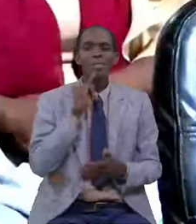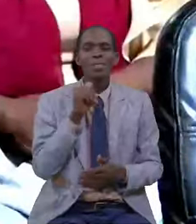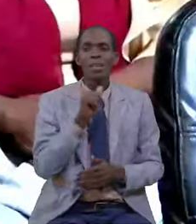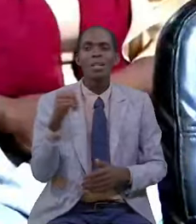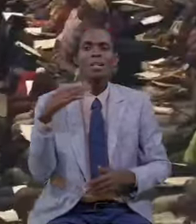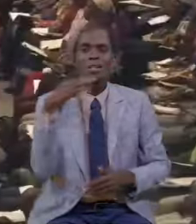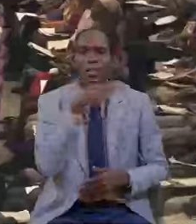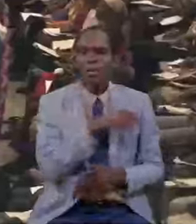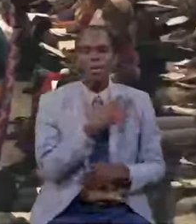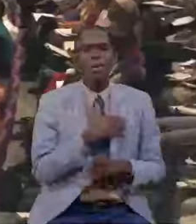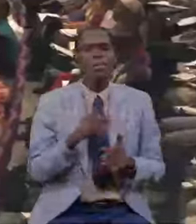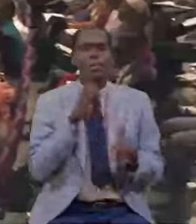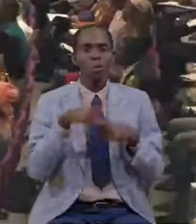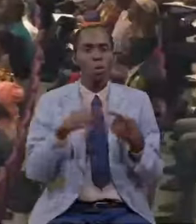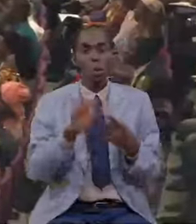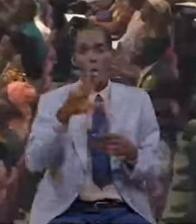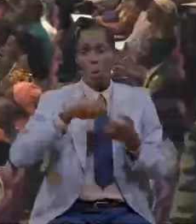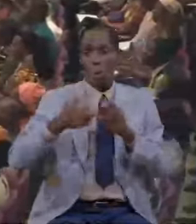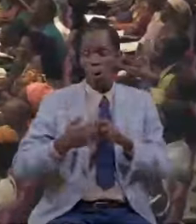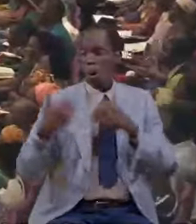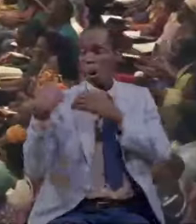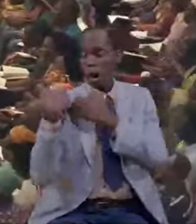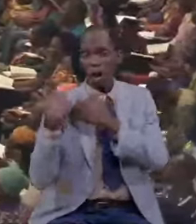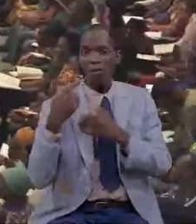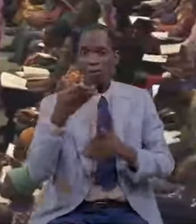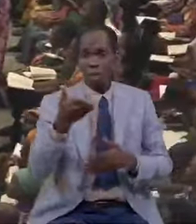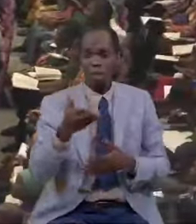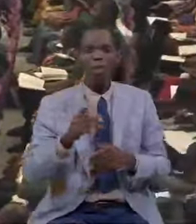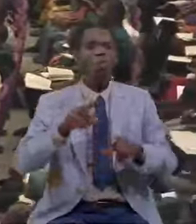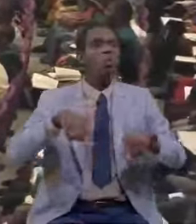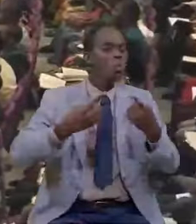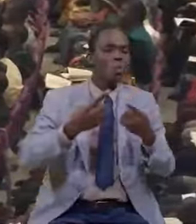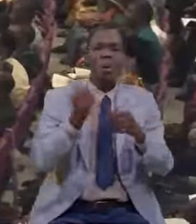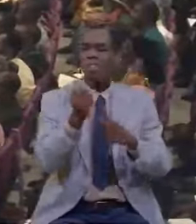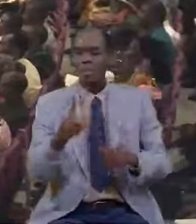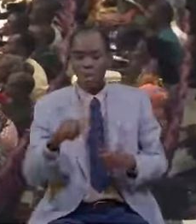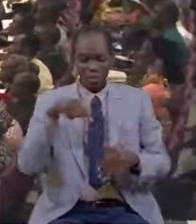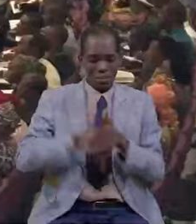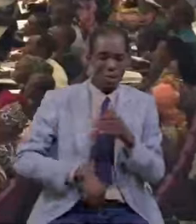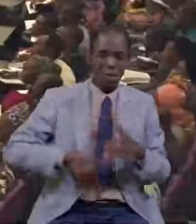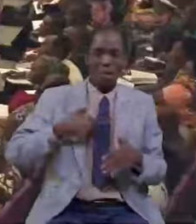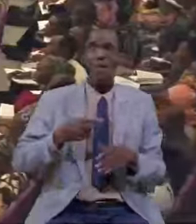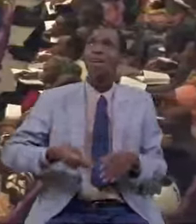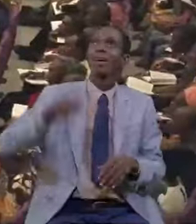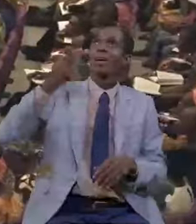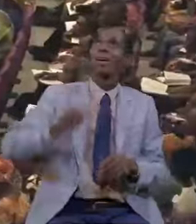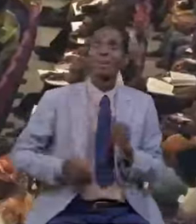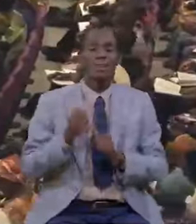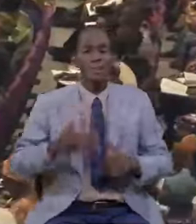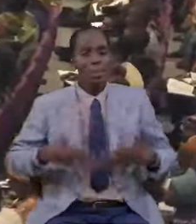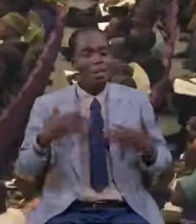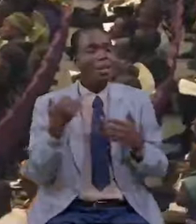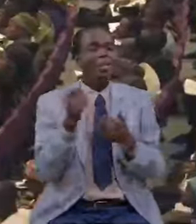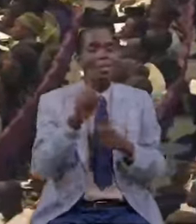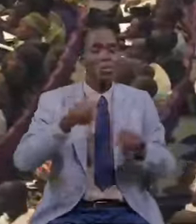Ils disent que tous ces problèmes que tu portes, que va à la vie élevée, va à la vie profonde, va à la vie avancée, ce problème